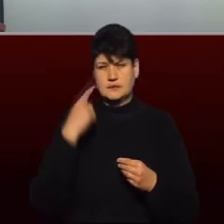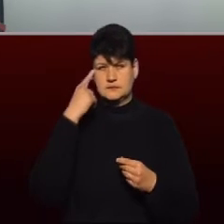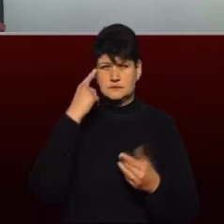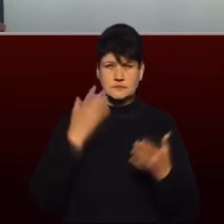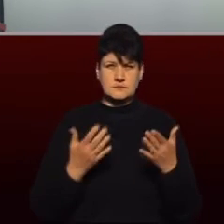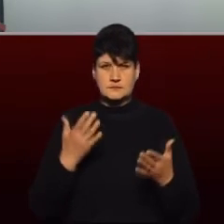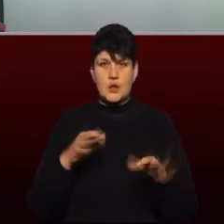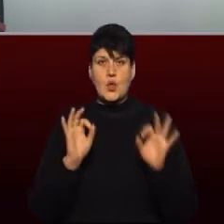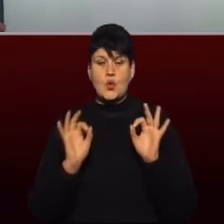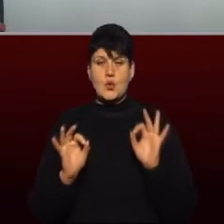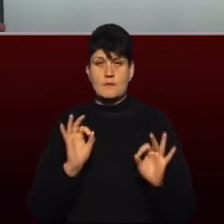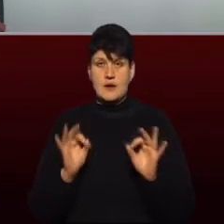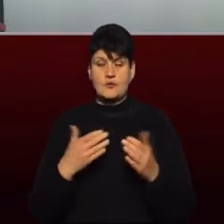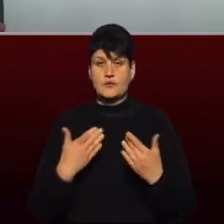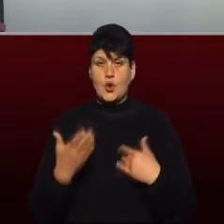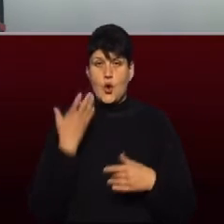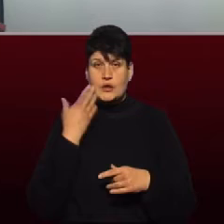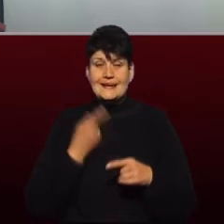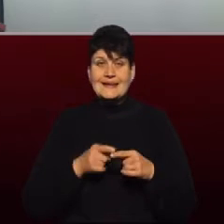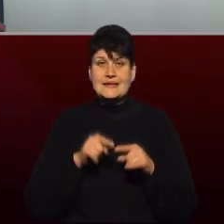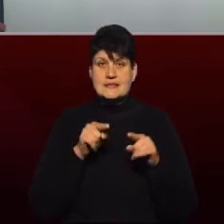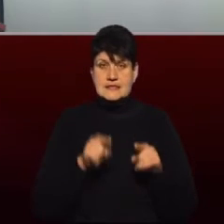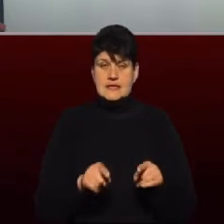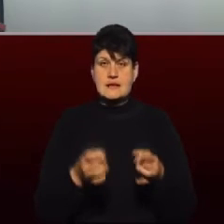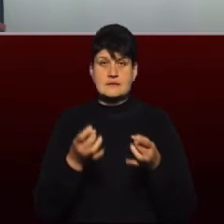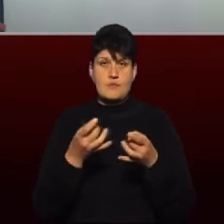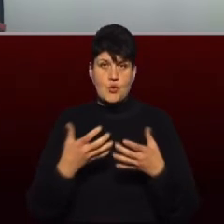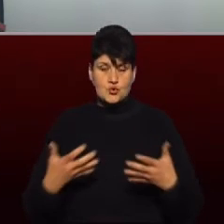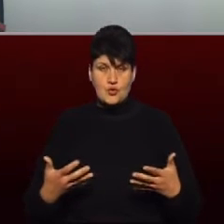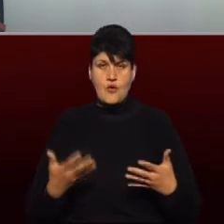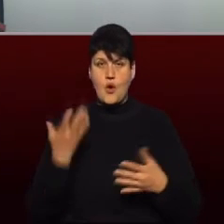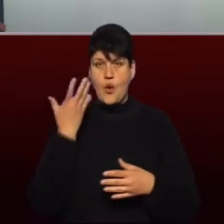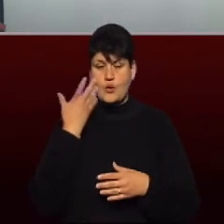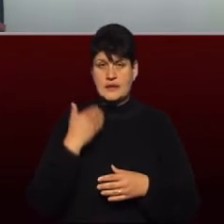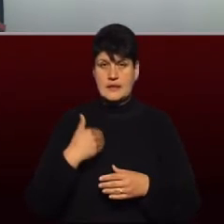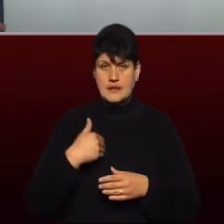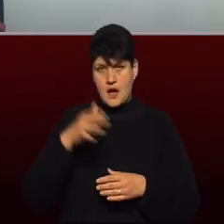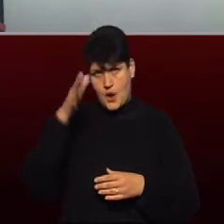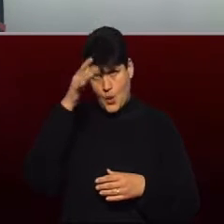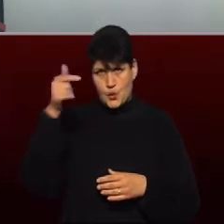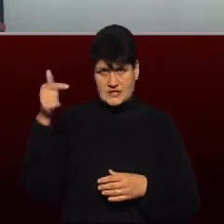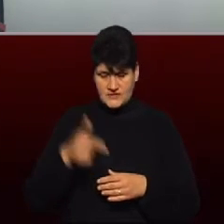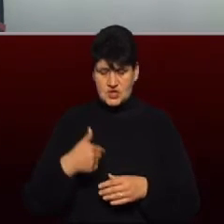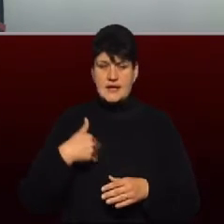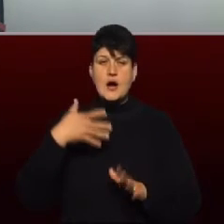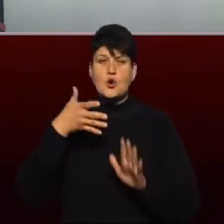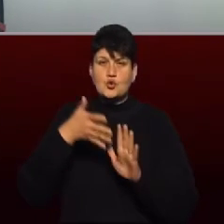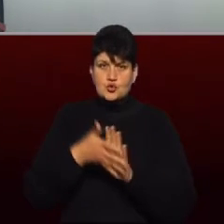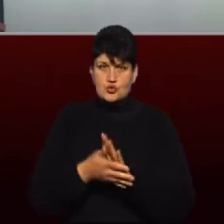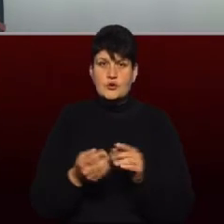ці гіпотези спростовуються. І коли я освічений, я розумію, що ця множина